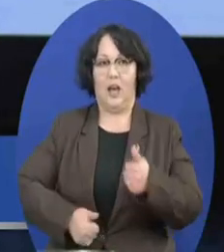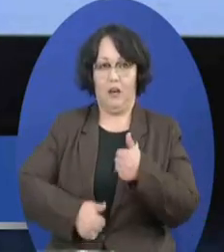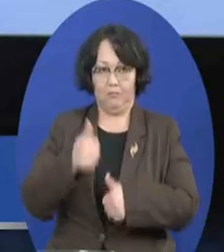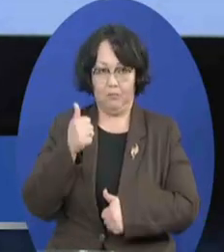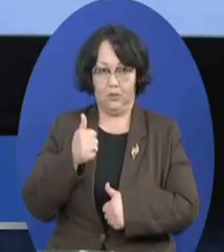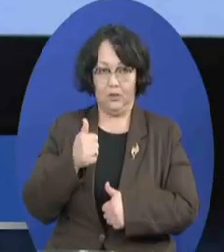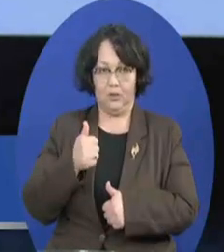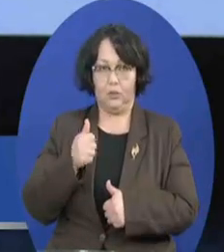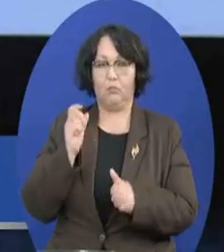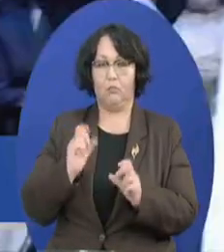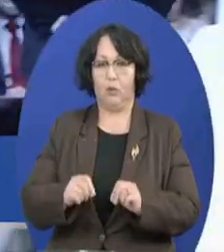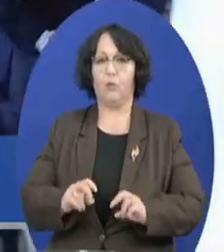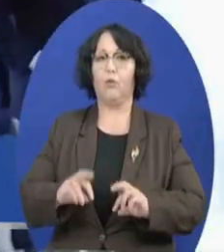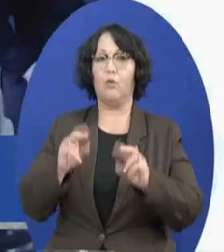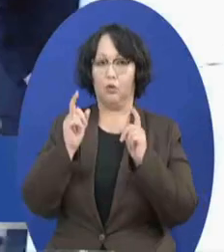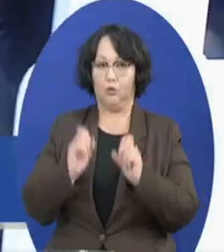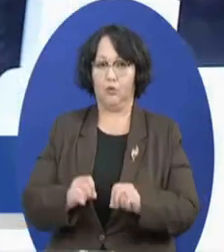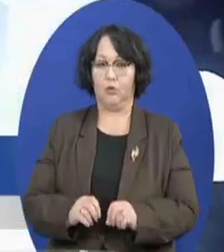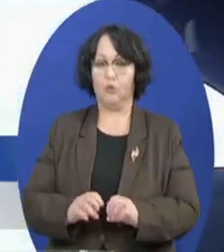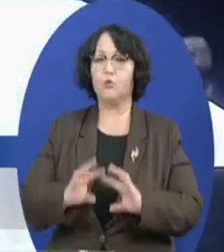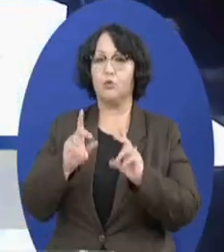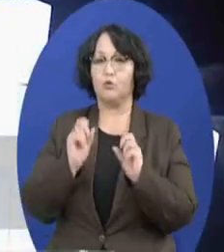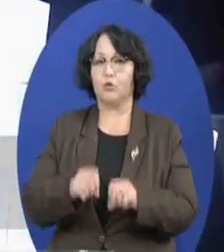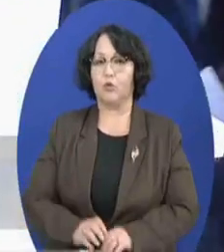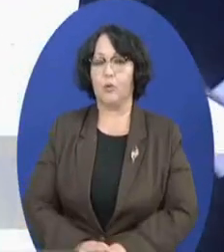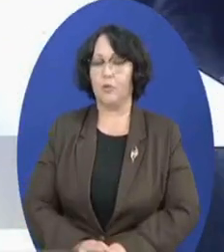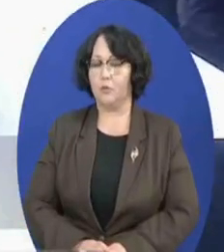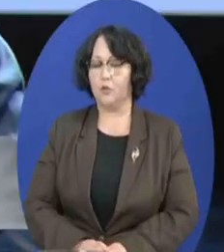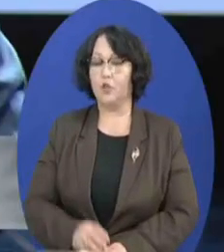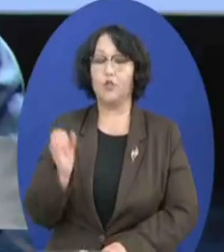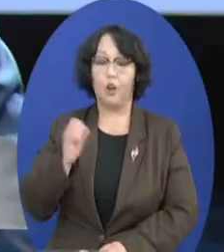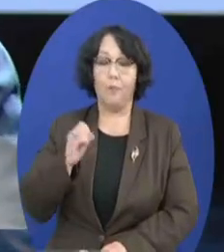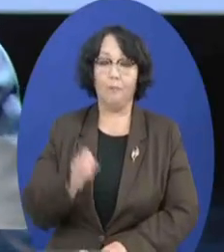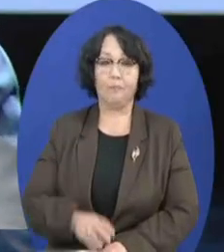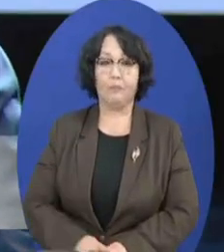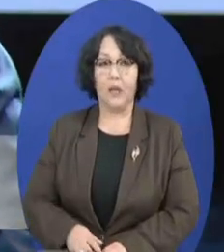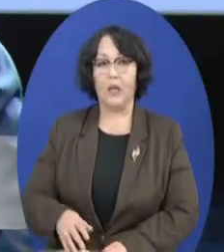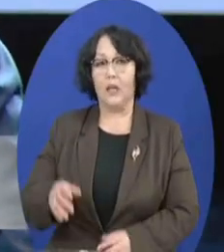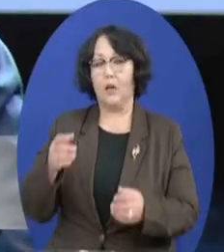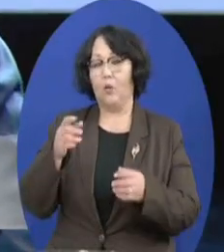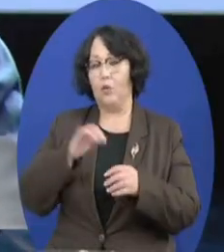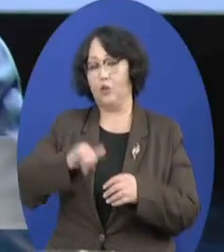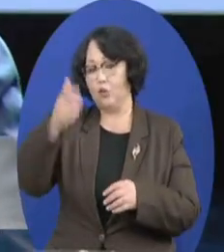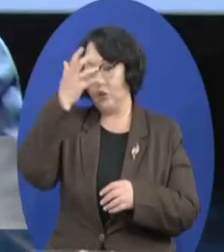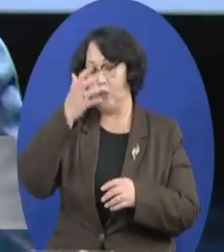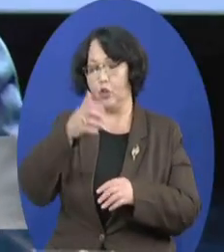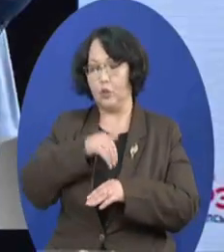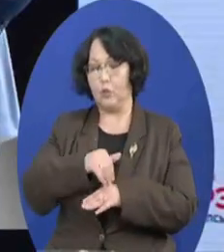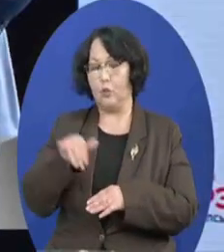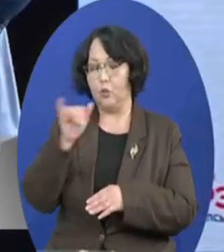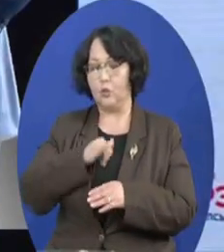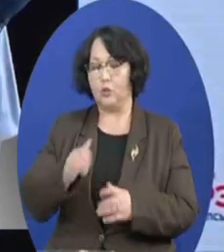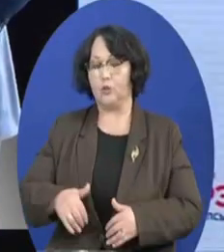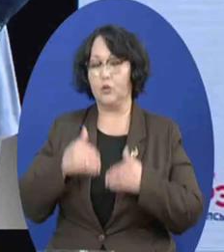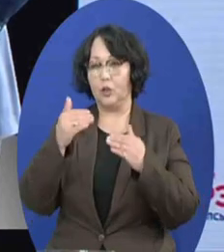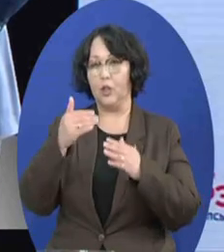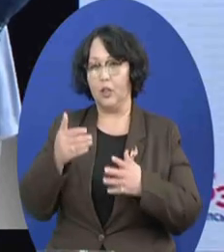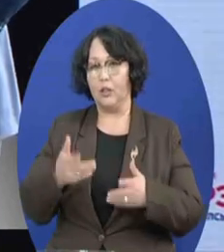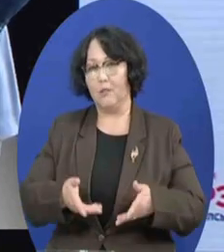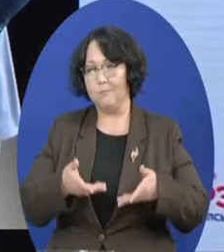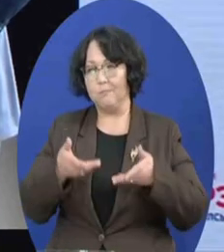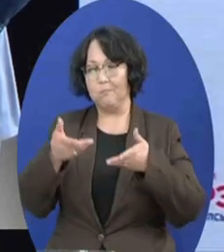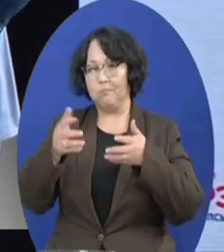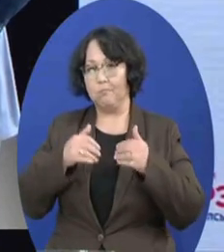болон хувирах ёстой. Нээлт үеэр ерөнхий сайд оюу эрдэнэ улс төрийн тогтвортой байдал улс орны хөгжлийг өргөжлүүлэхэд гол түлхэц